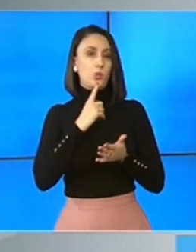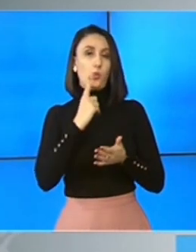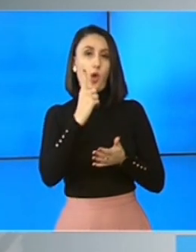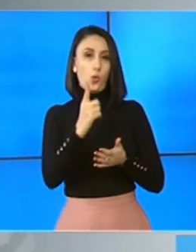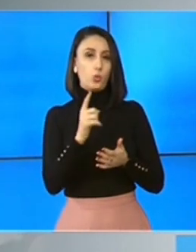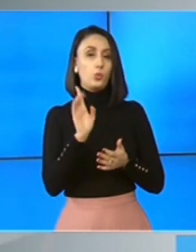lor